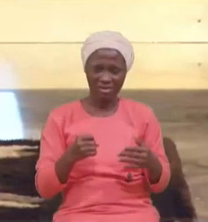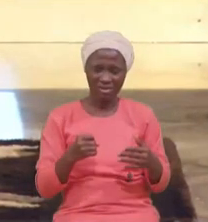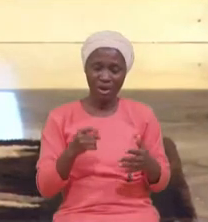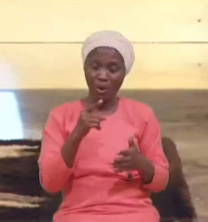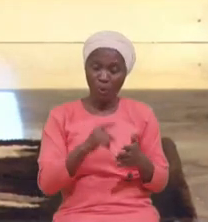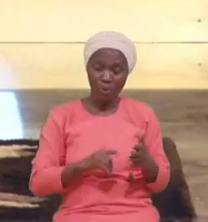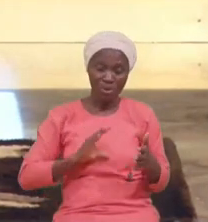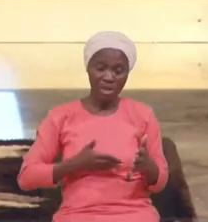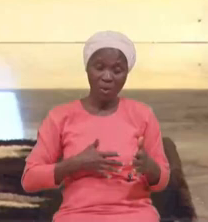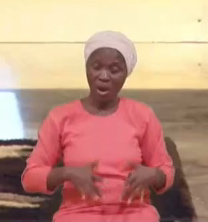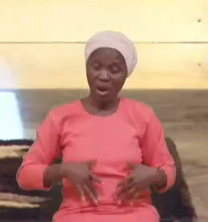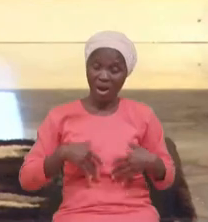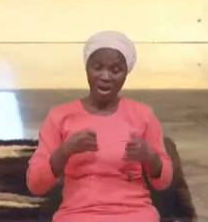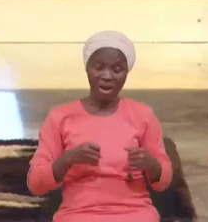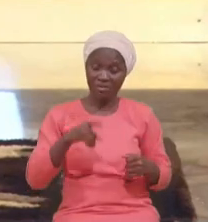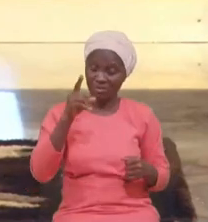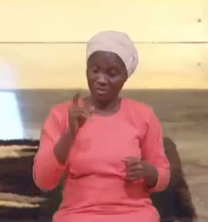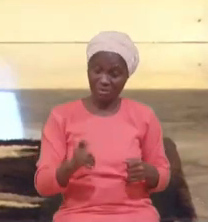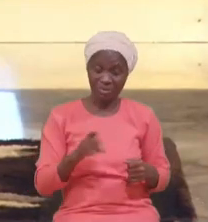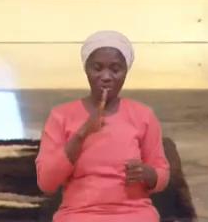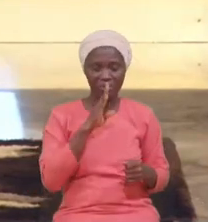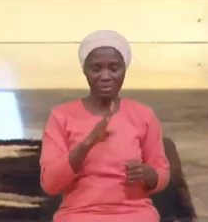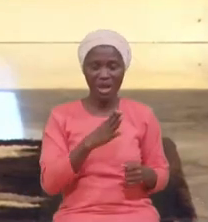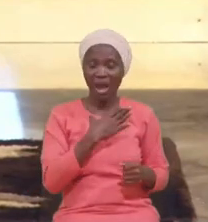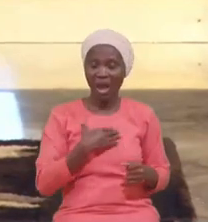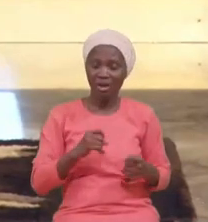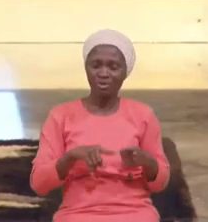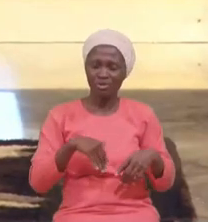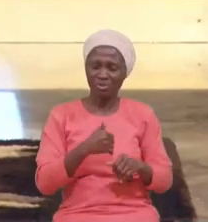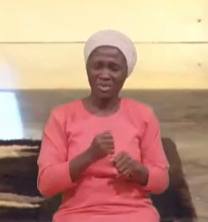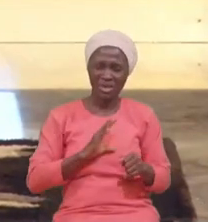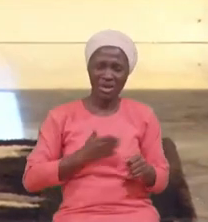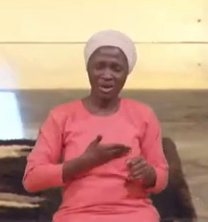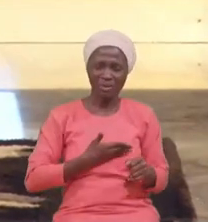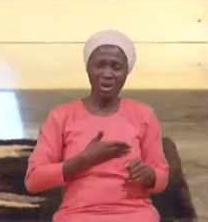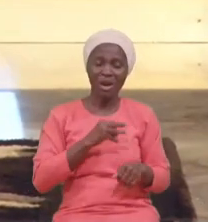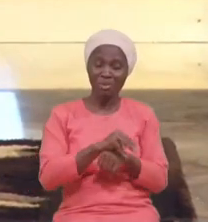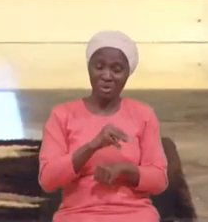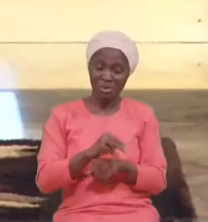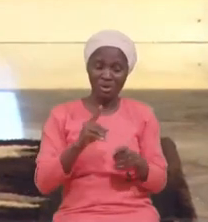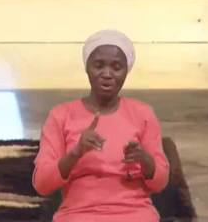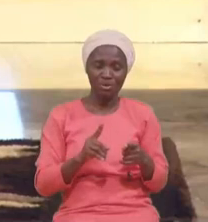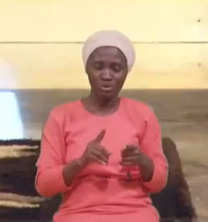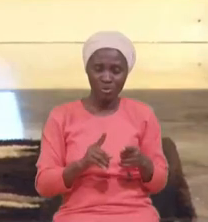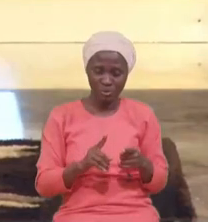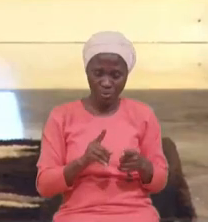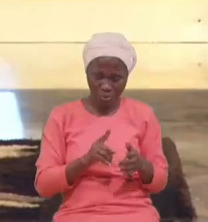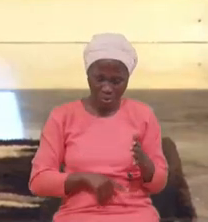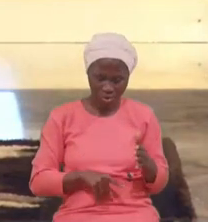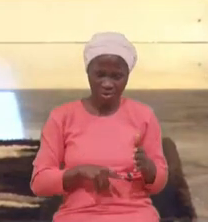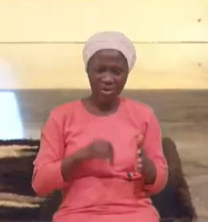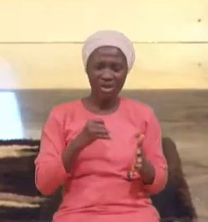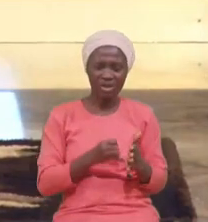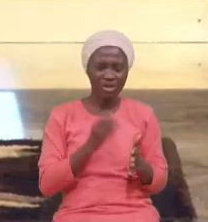Pour faire de notre vie ce qu'elle doit être. Et de faire de notre ministère ce